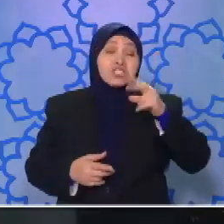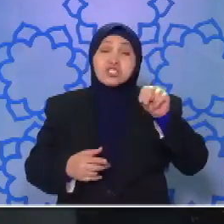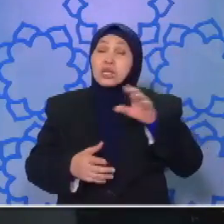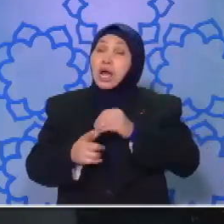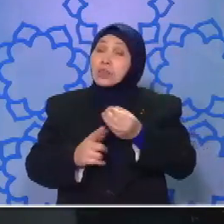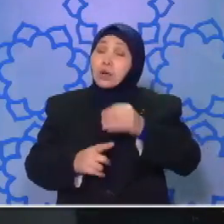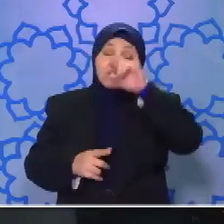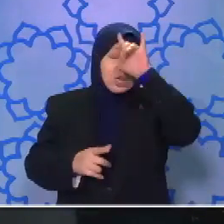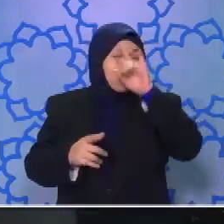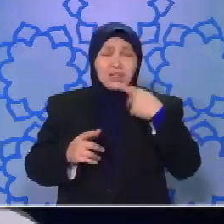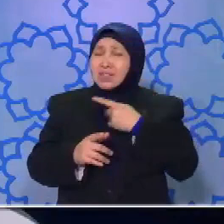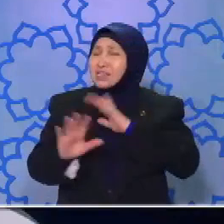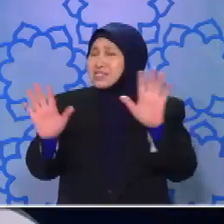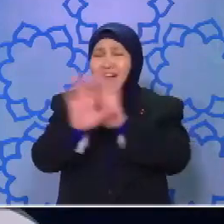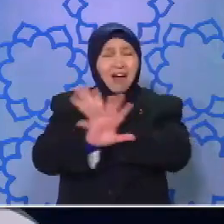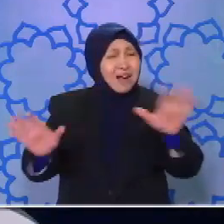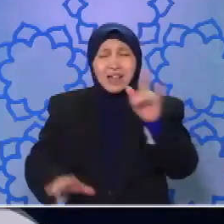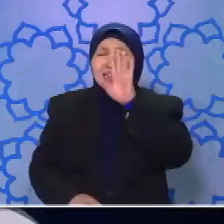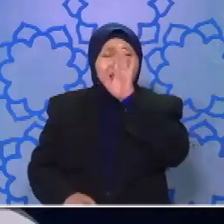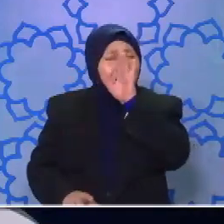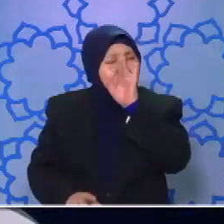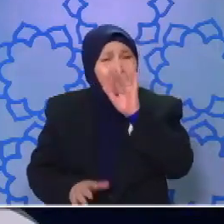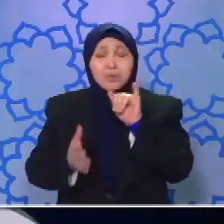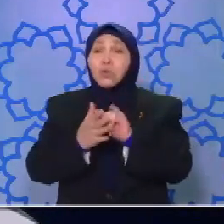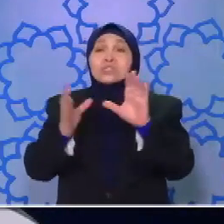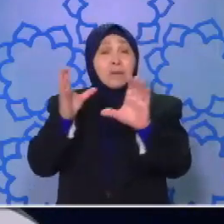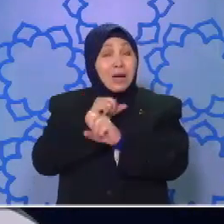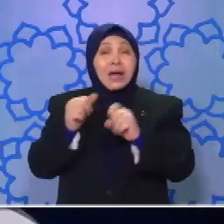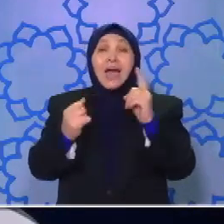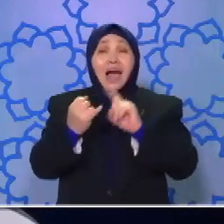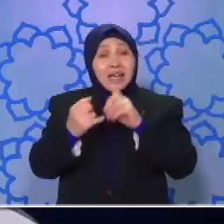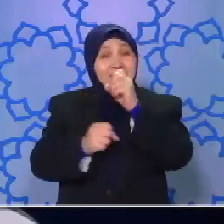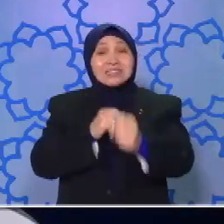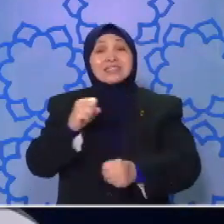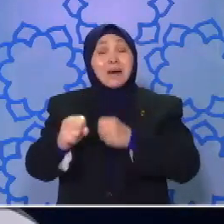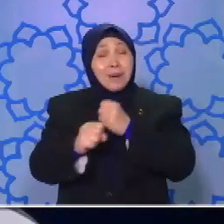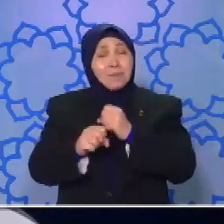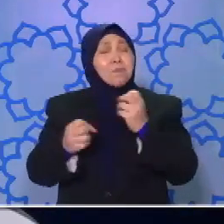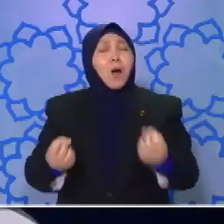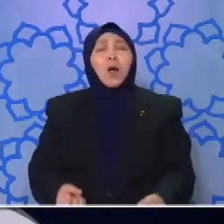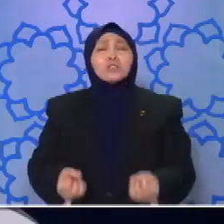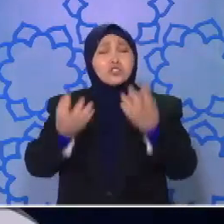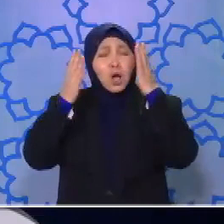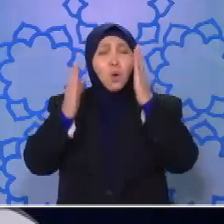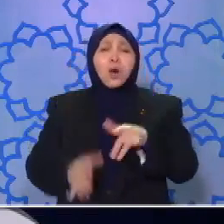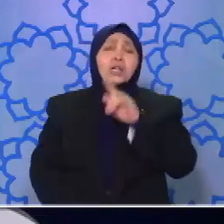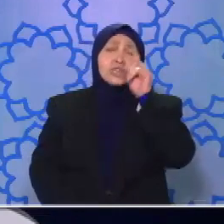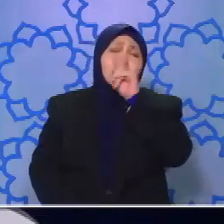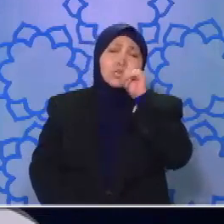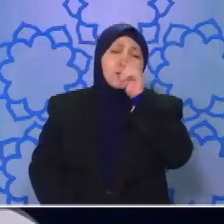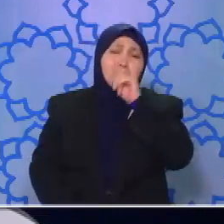Ya, na'uzubillah, kita jangan tertipu, tetapi itu adalah antara cabaran akhir zaman di mana ramai orang yang tertipu